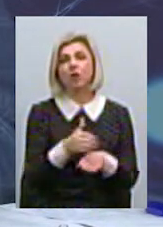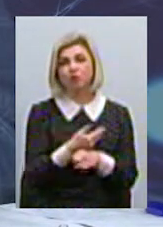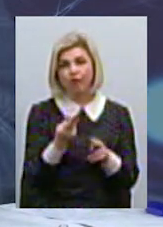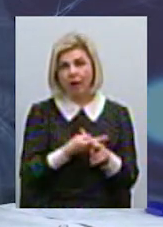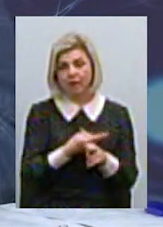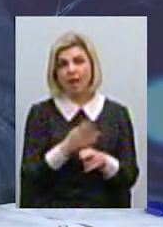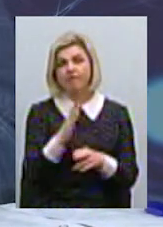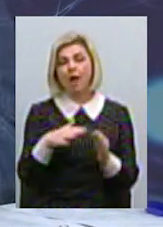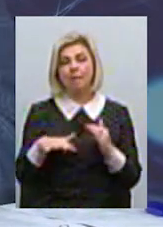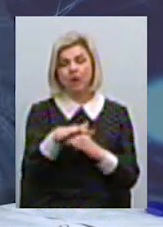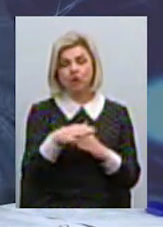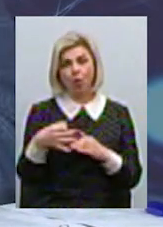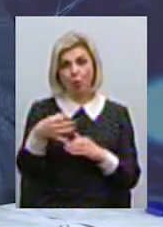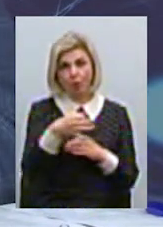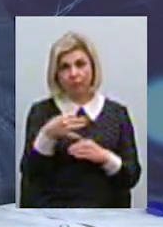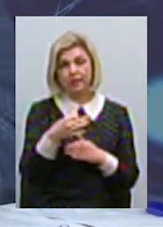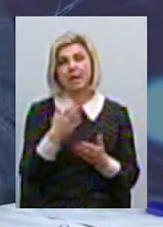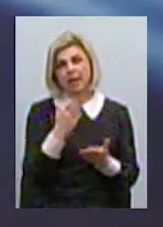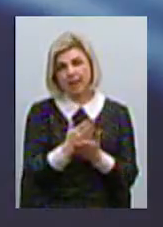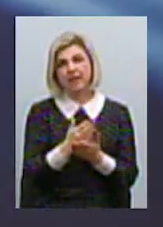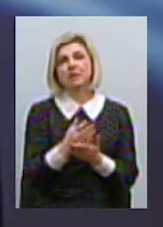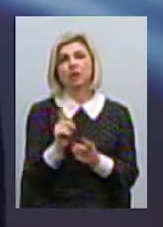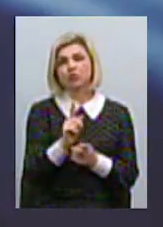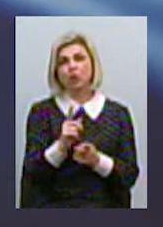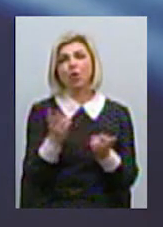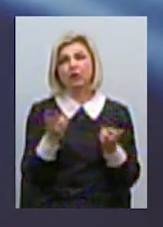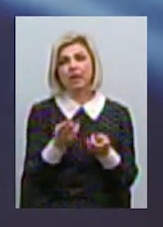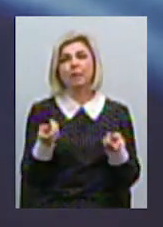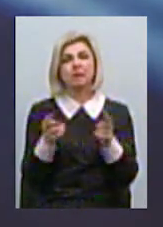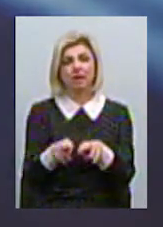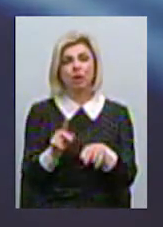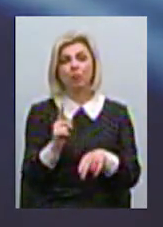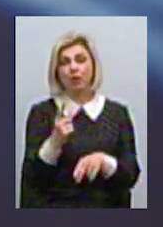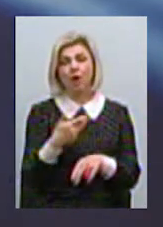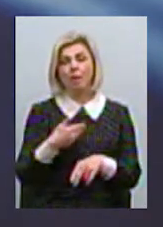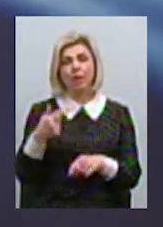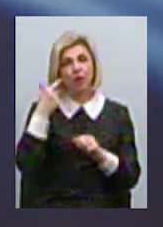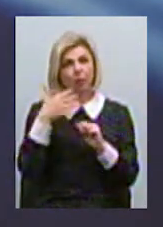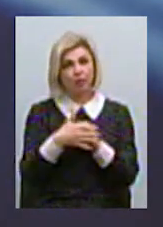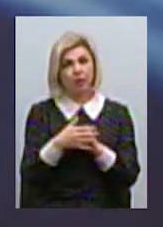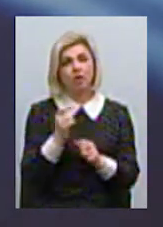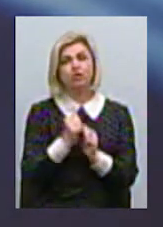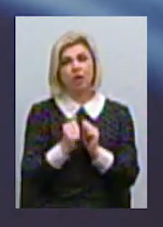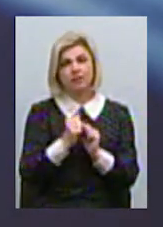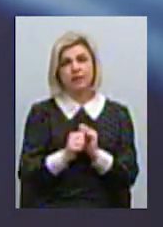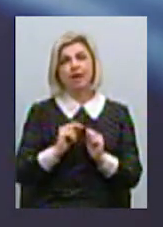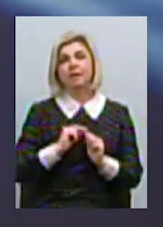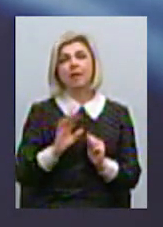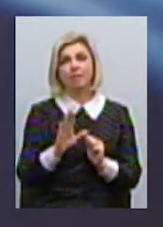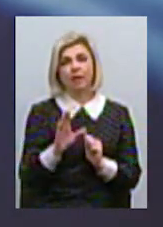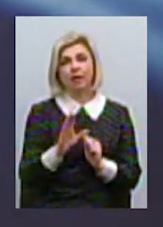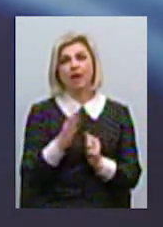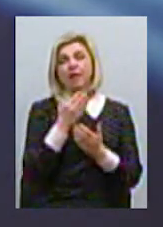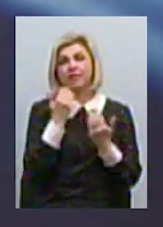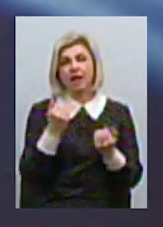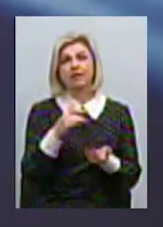області, мабуть, деякі елементи слід залишити. Чому? Ми розуміємо, що дуже часто не працюють ЦНАПи, немає працівників